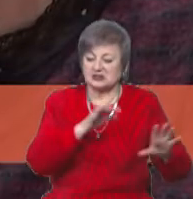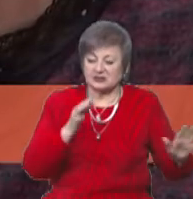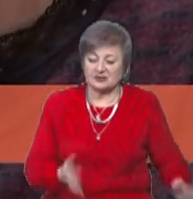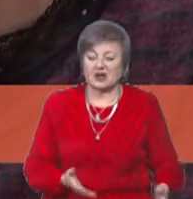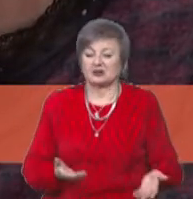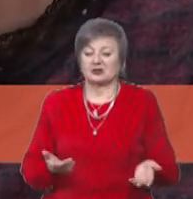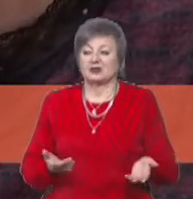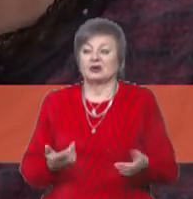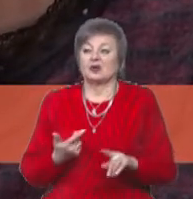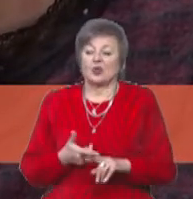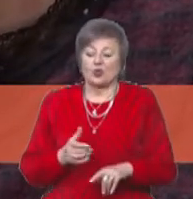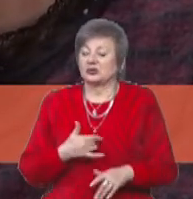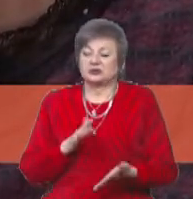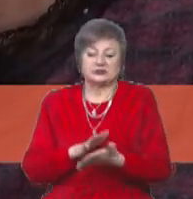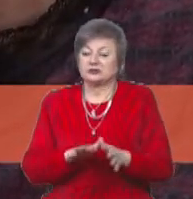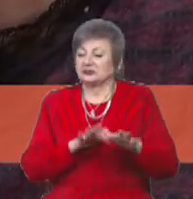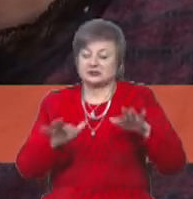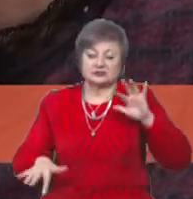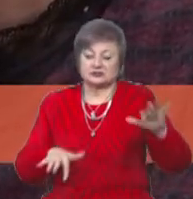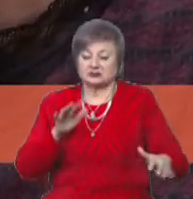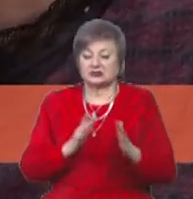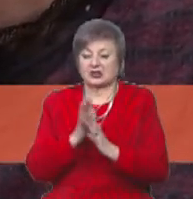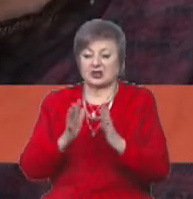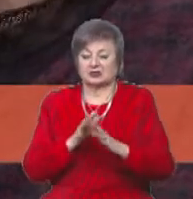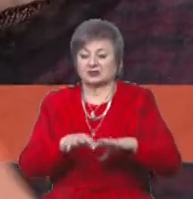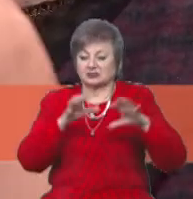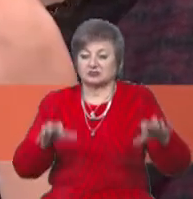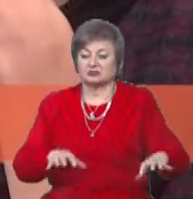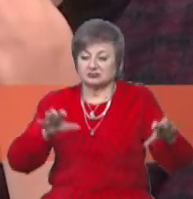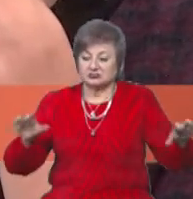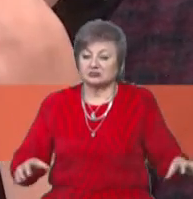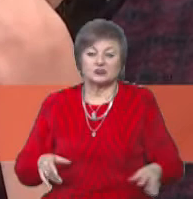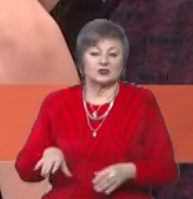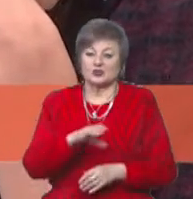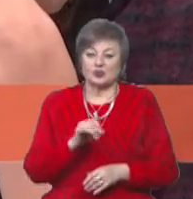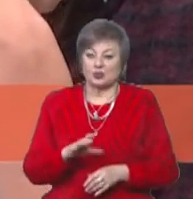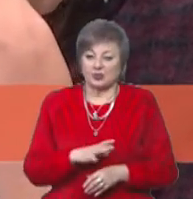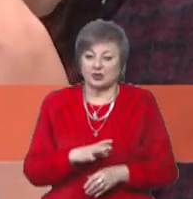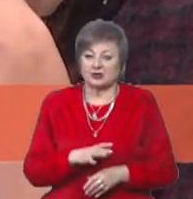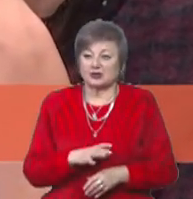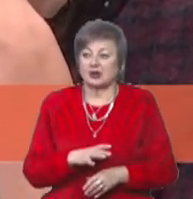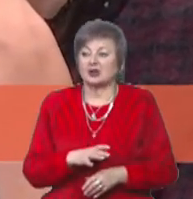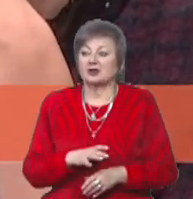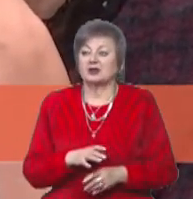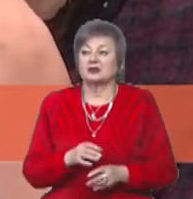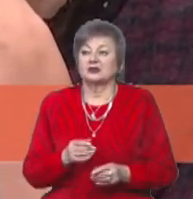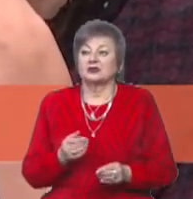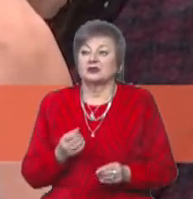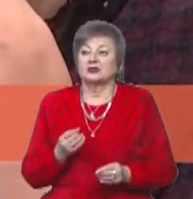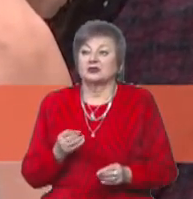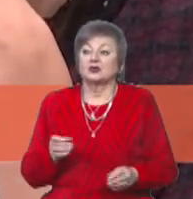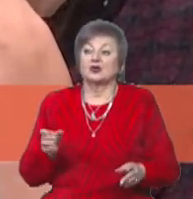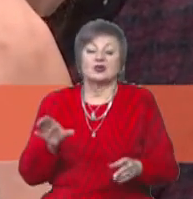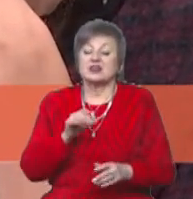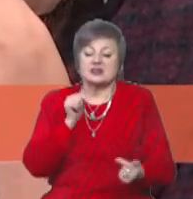Там было очень-очень много мусора, все заросшее, все хмель, ежевика, все что угодно, то есть абсолютно